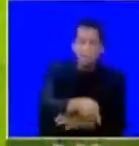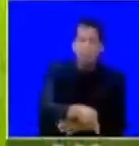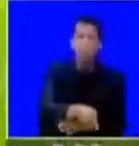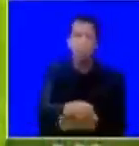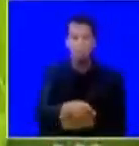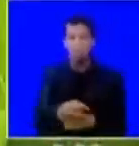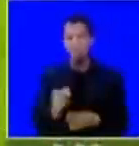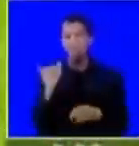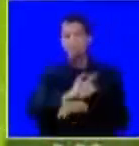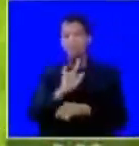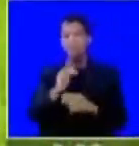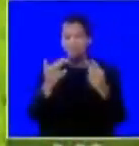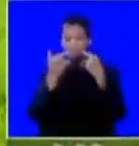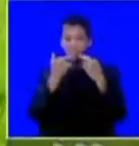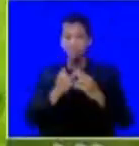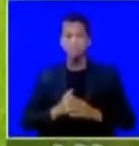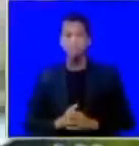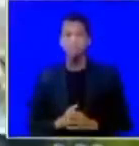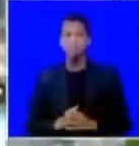sama kami.